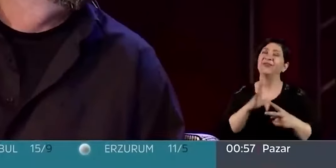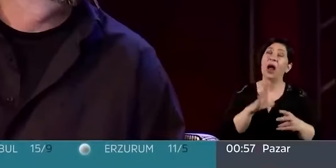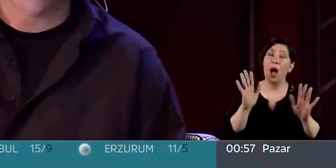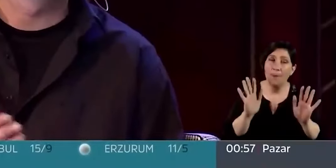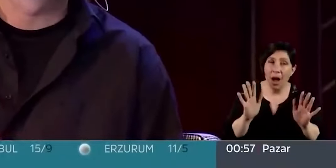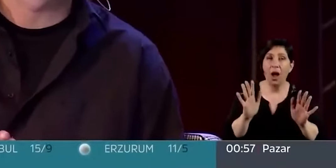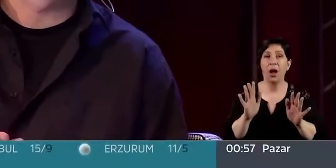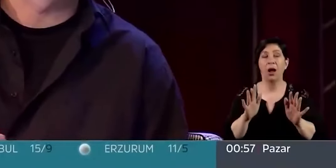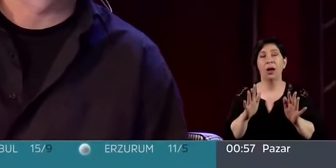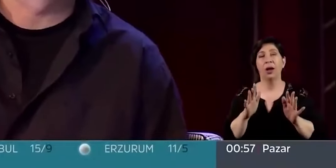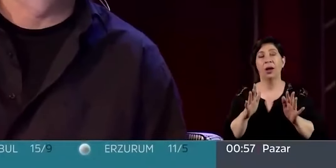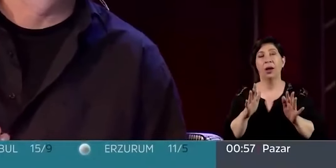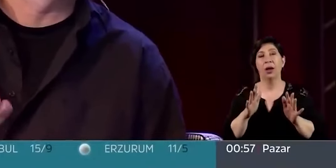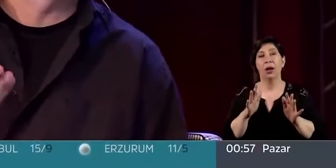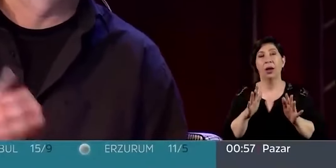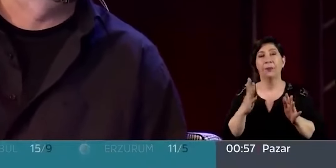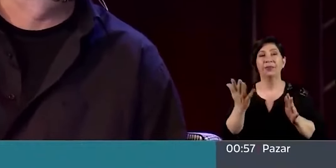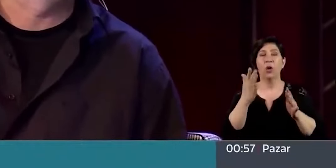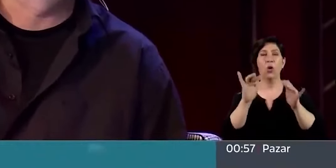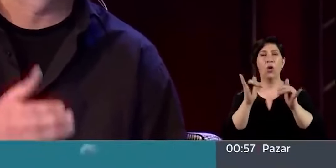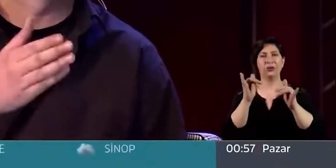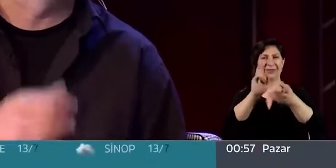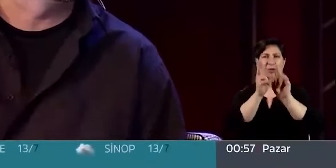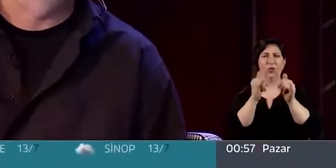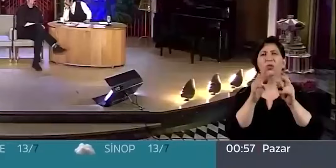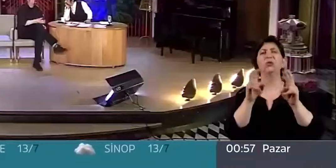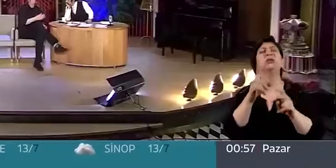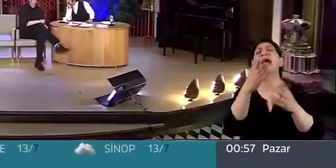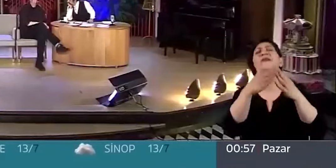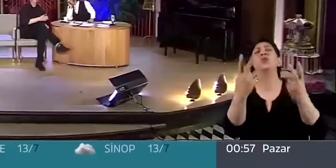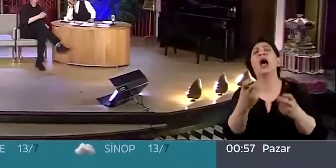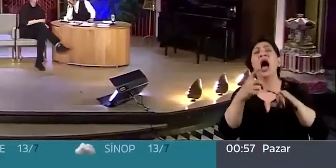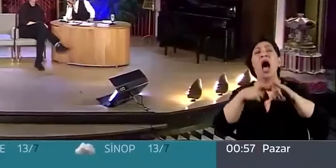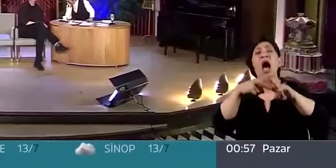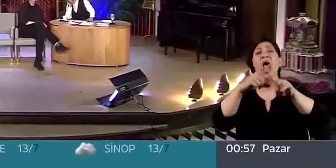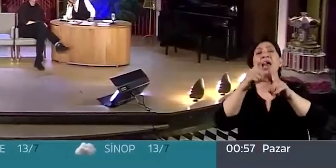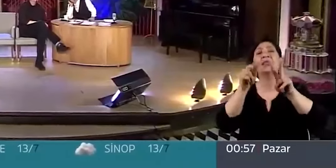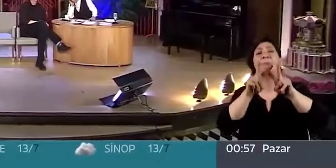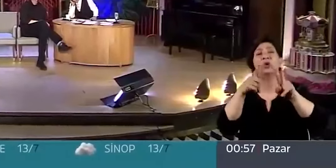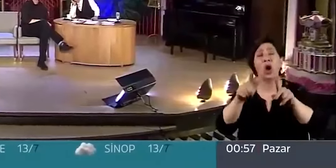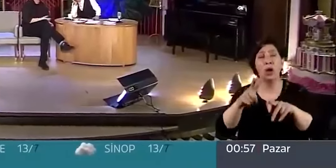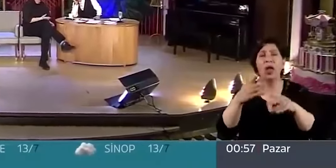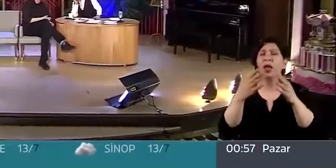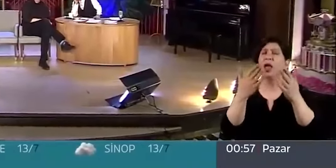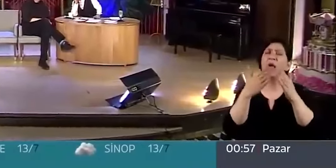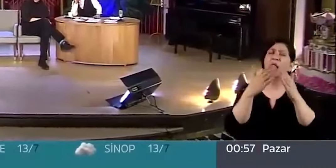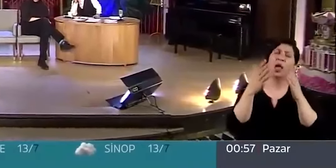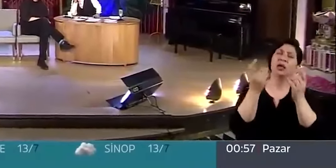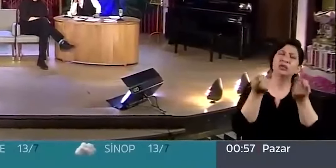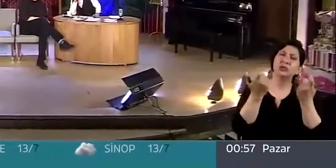da. Şimdi orada şöyle diyor. Mesela oyununda da soruyorum ben sana. Nerede oturuyorum diyorum. Vadımköy diyor. Nerede çalışıyorum diyorum. Tuzla diyor. Diyor ki